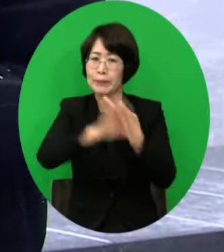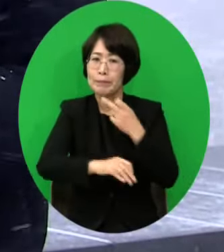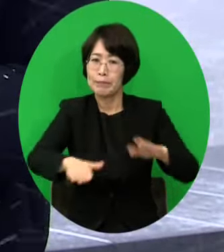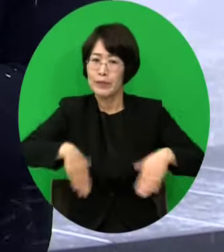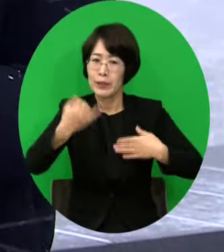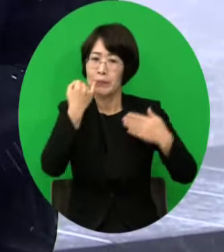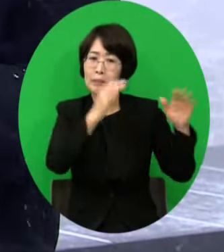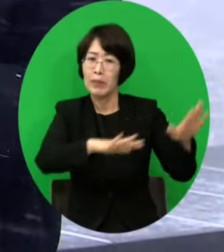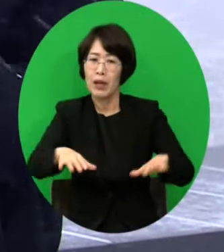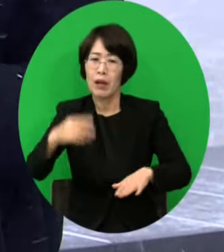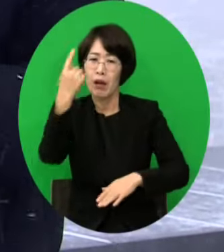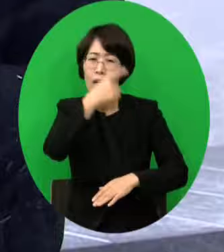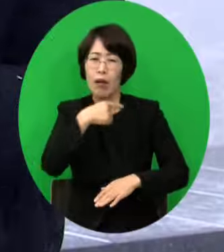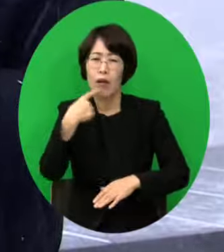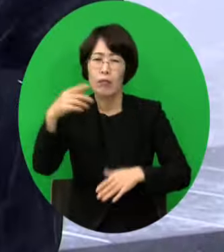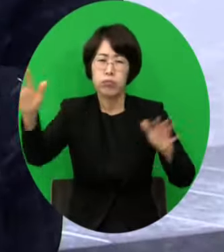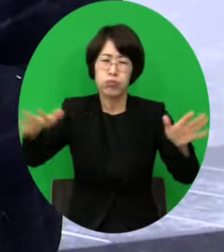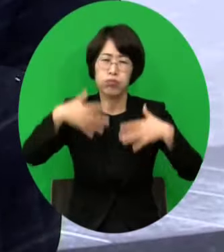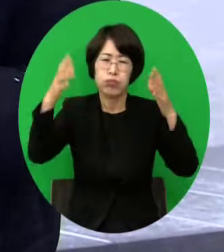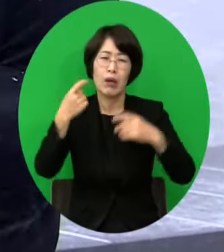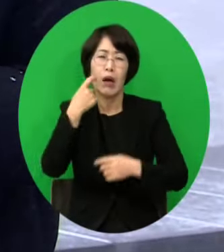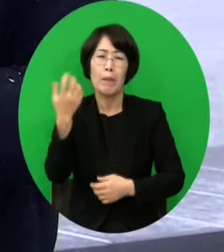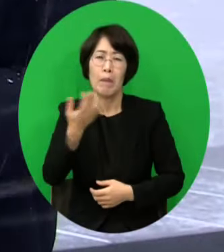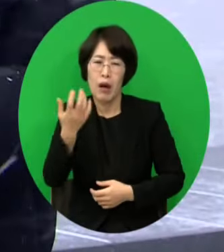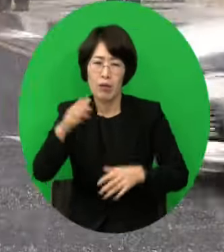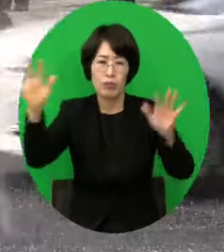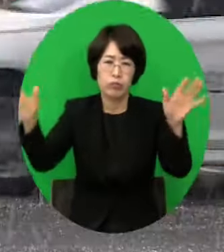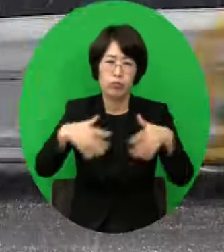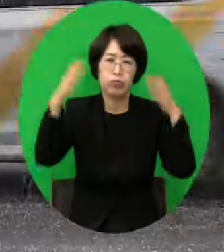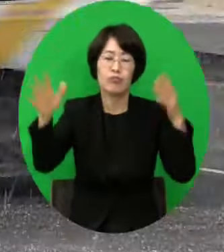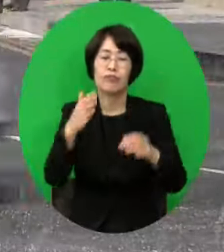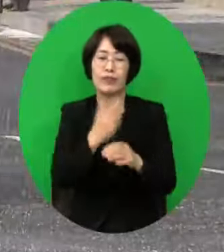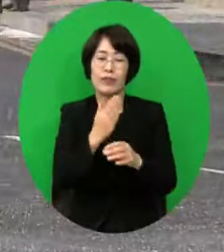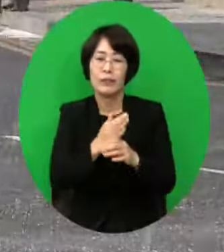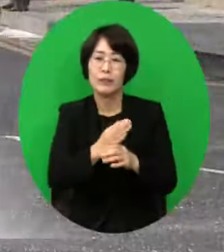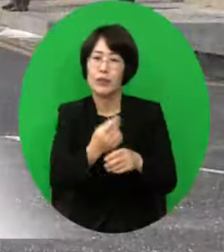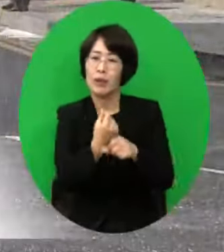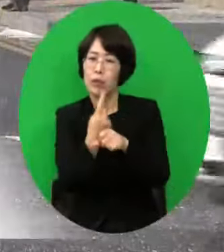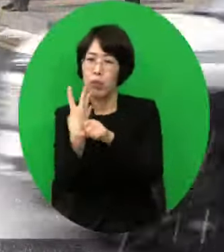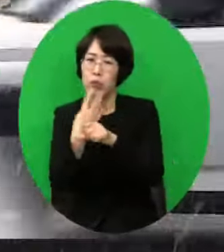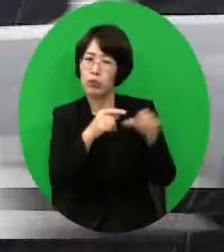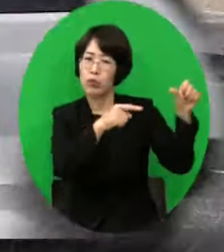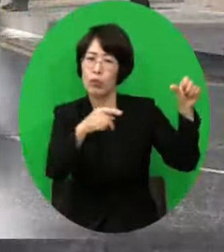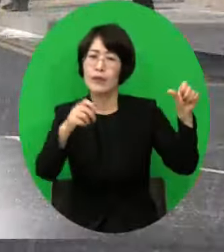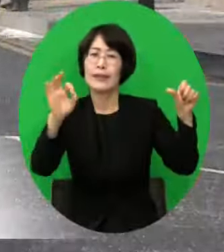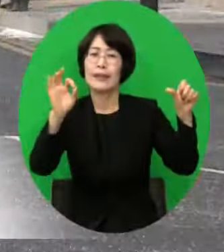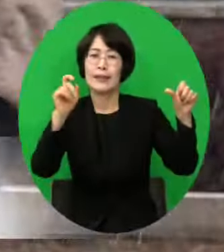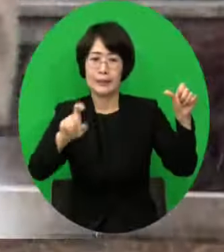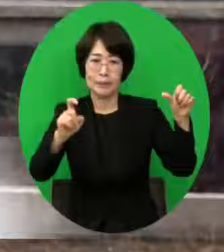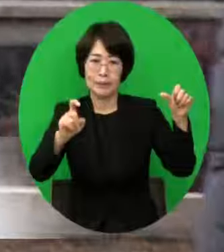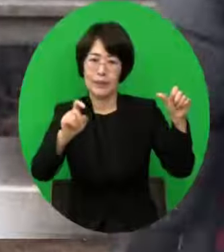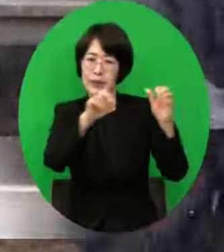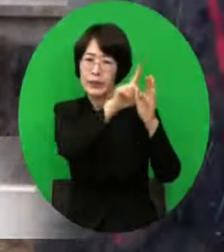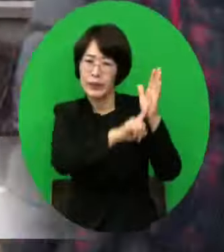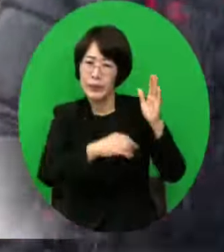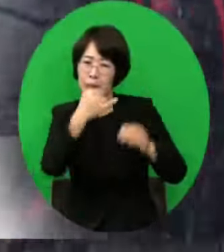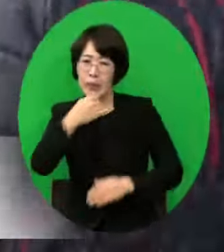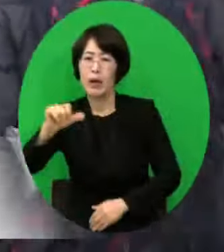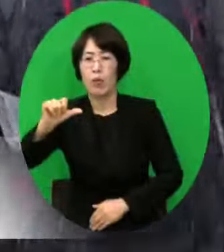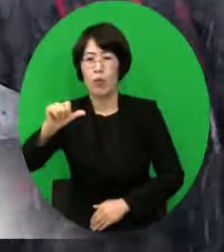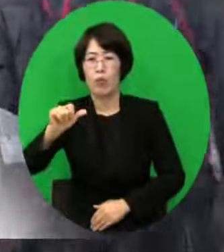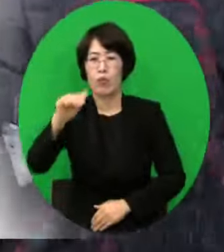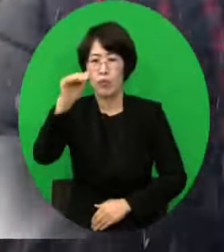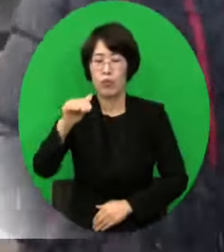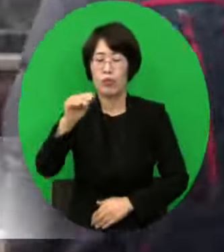지역에는 얼굴이 따가울 정도의 강한 눈보라가 불고 있습니다. 평년보다 5에서 10도가량 떨어진 영하 5도 안팎의